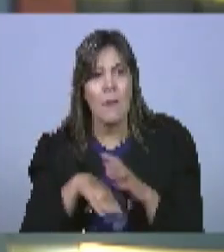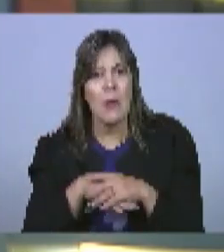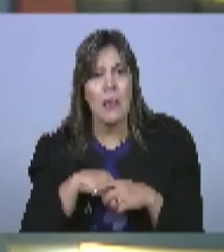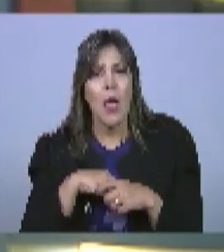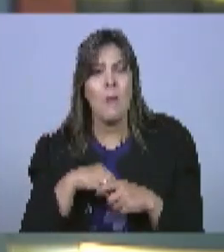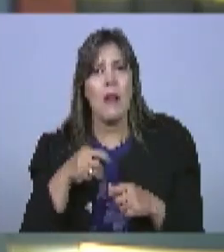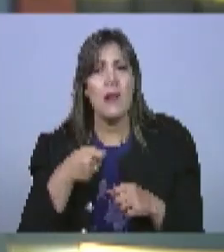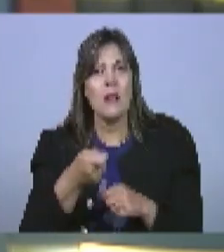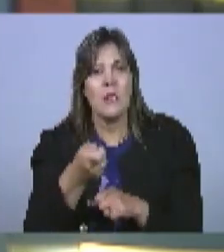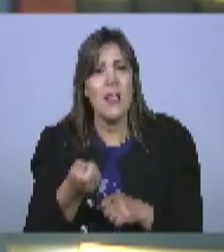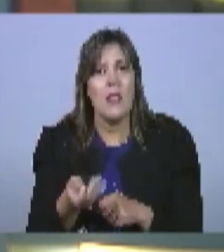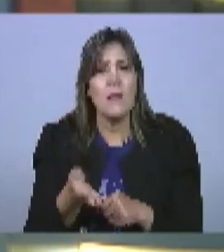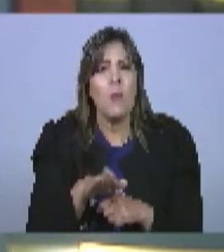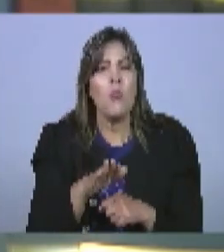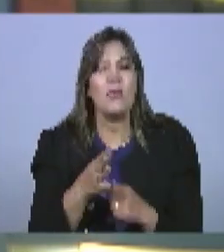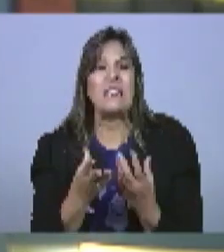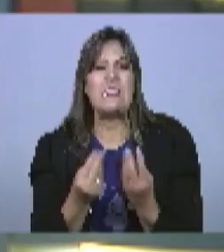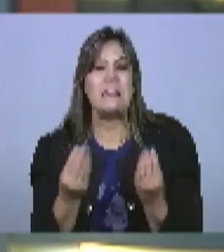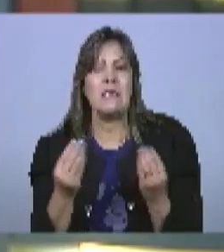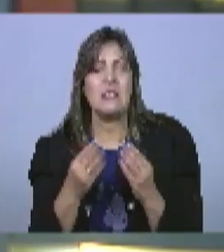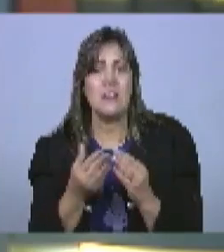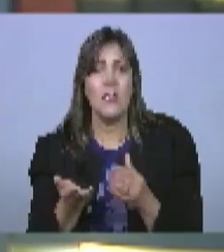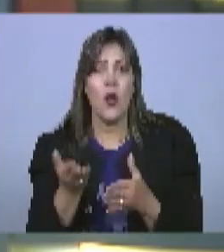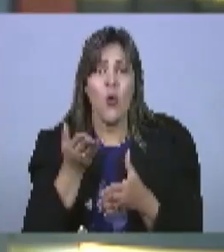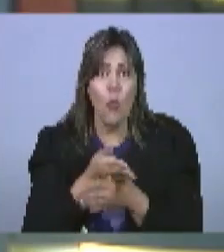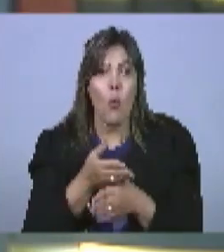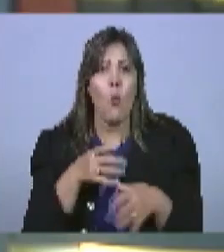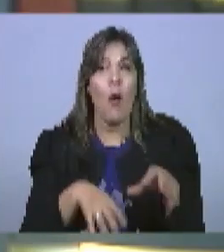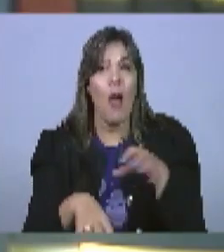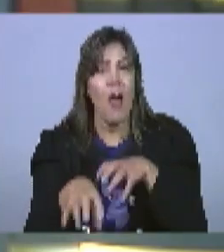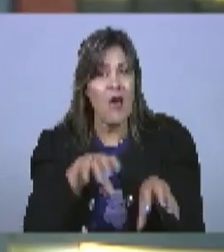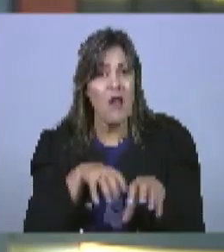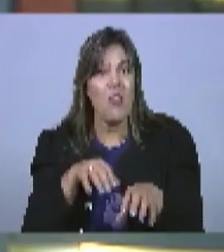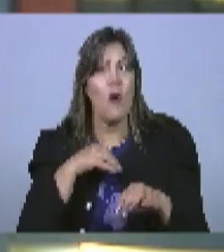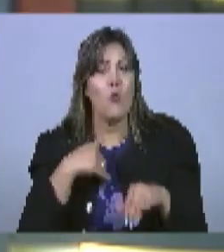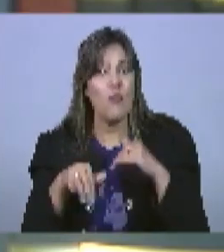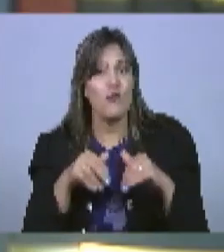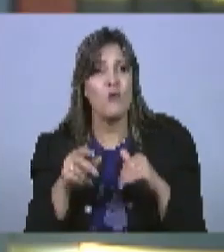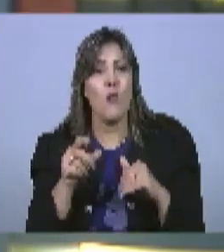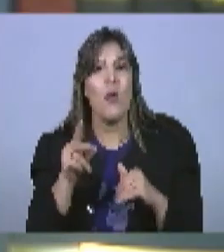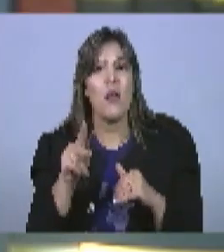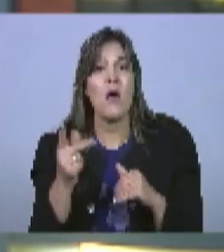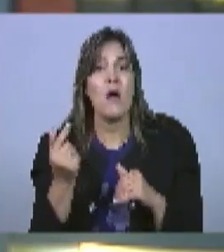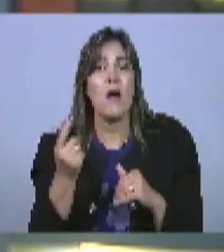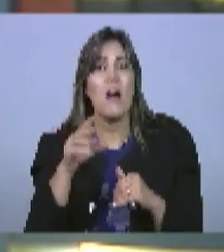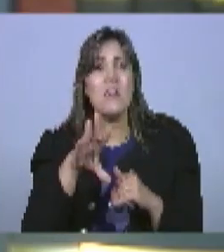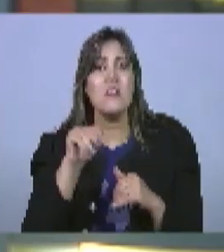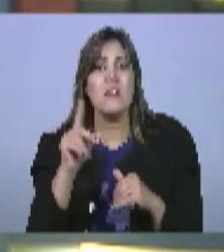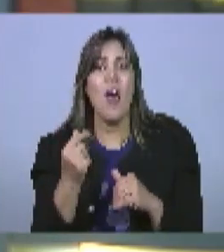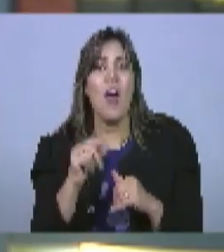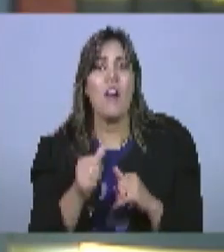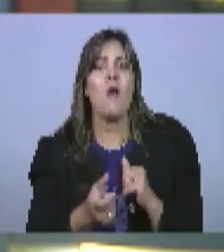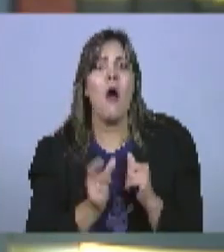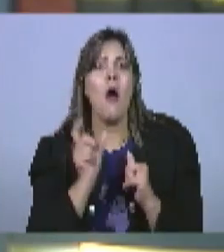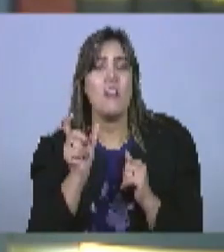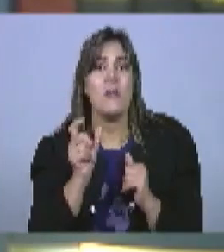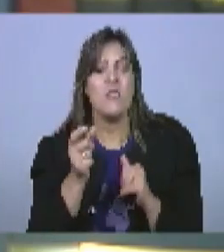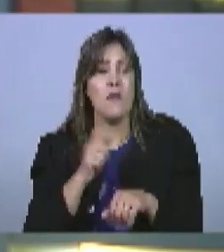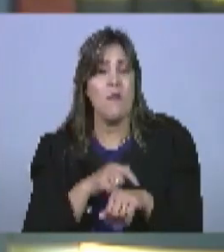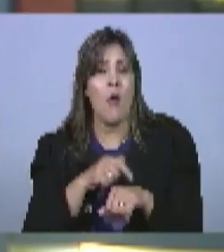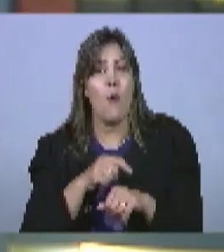اغتيال كثيره داخل ايران وفي شوارع طهران في فترات